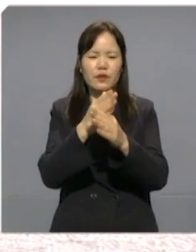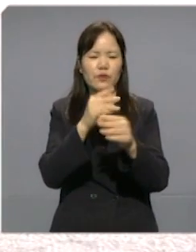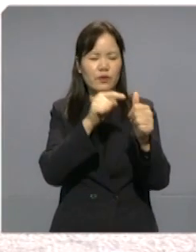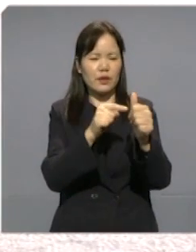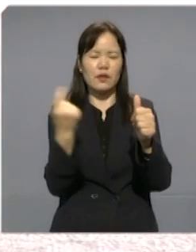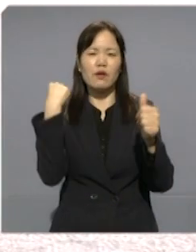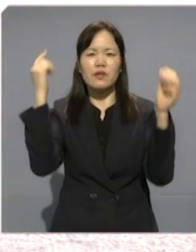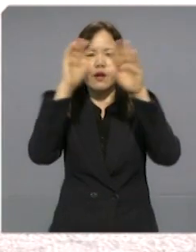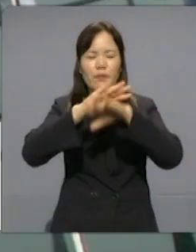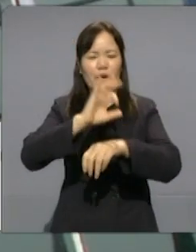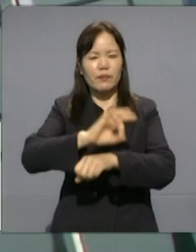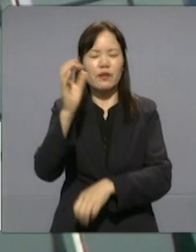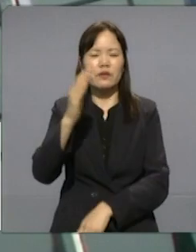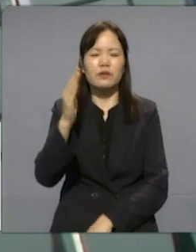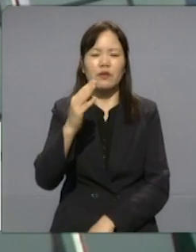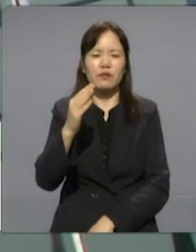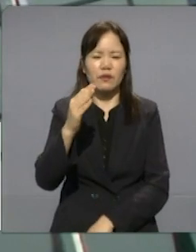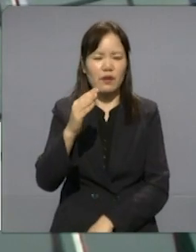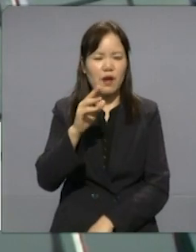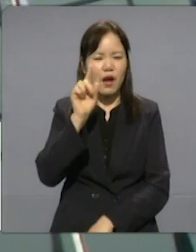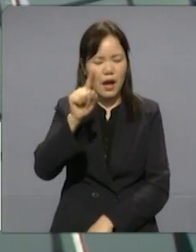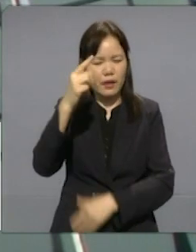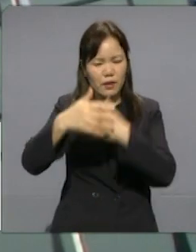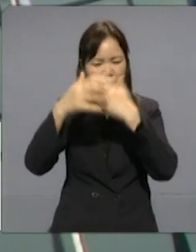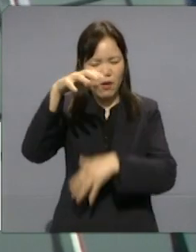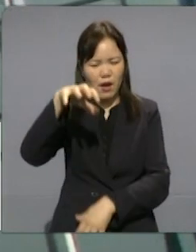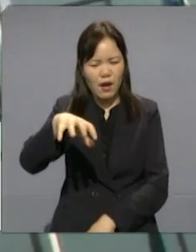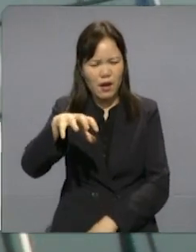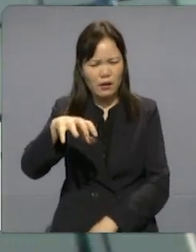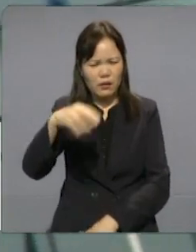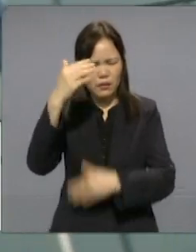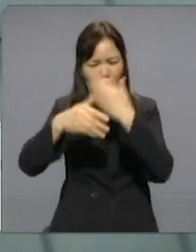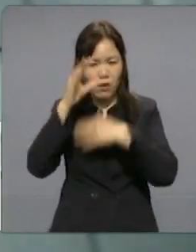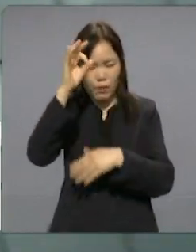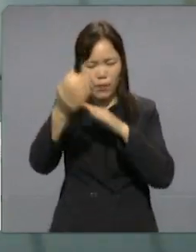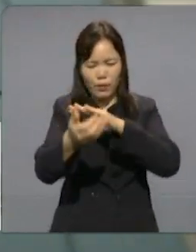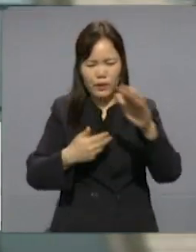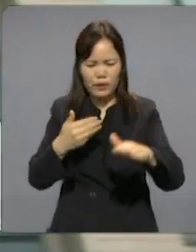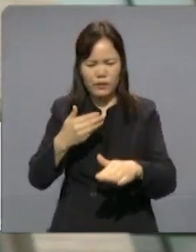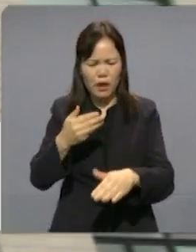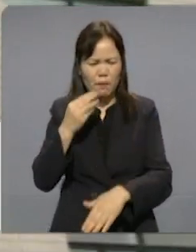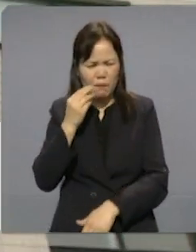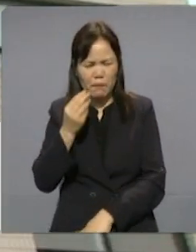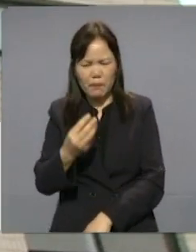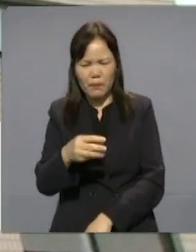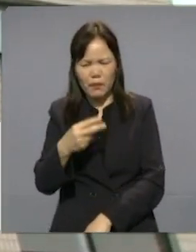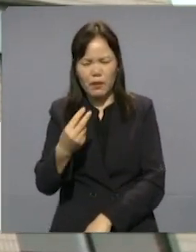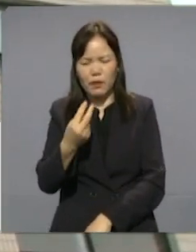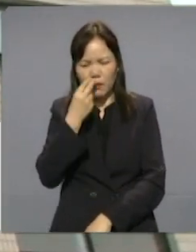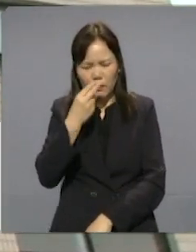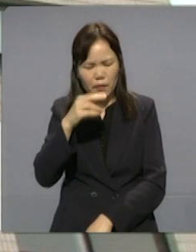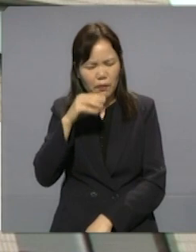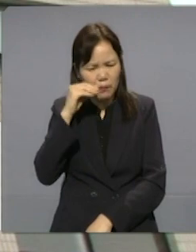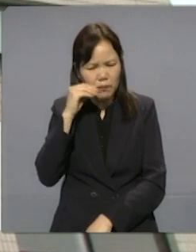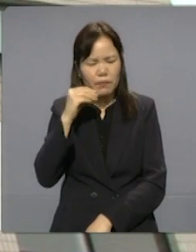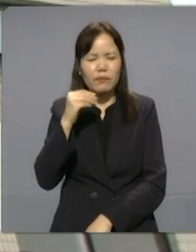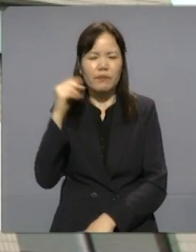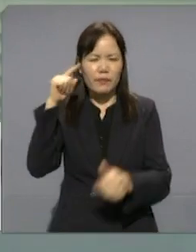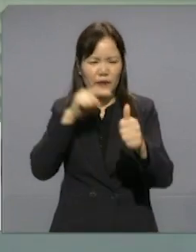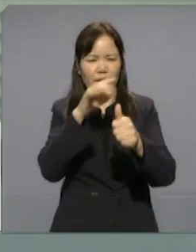A씨는 어젯밤 10시쯤 강북구 미아동의 한 영화관에서 영화를 보기 전 대마를 흡입한 혐의를 받습니다.